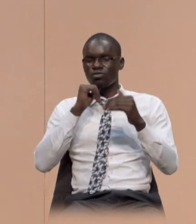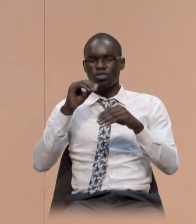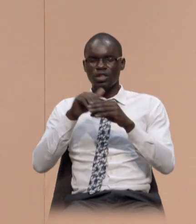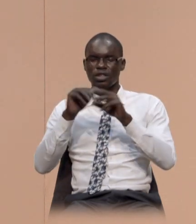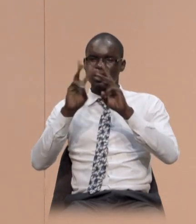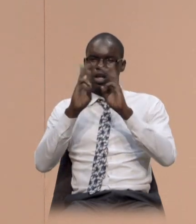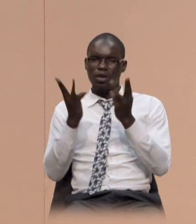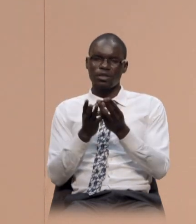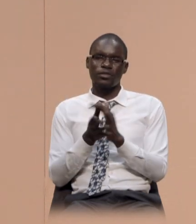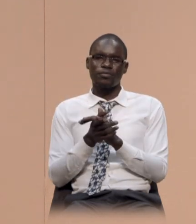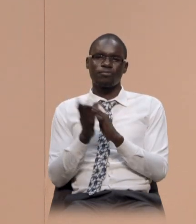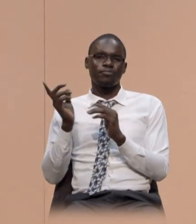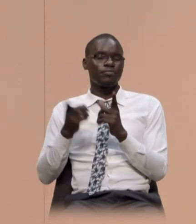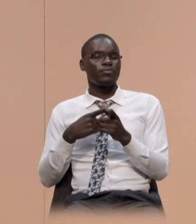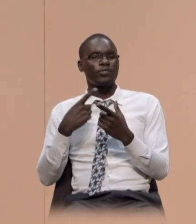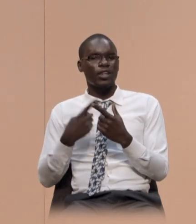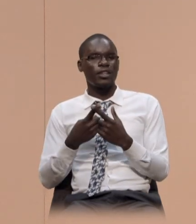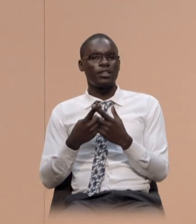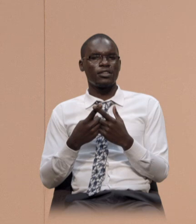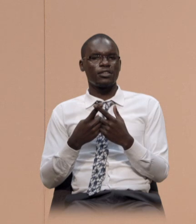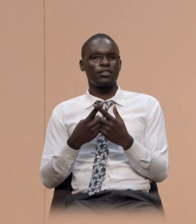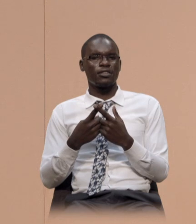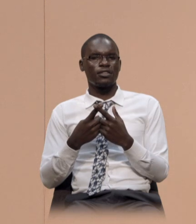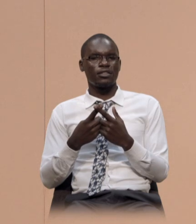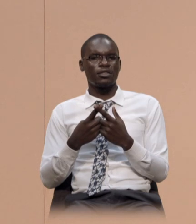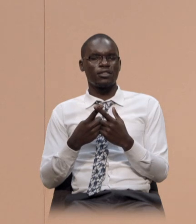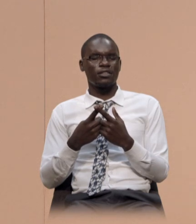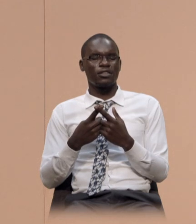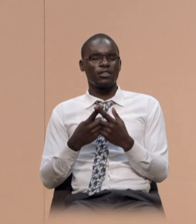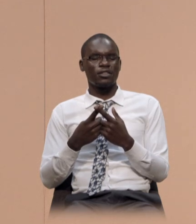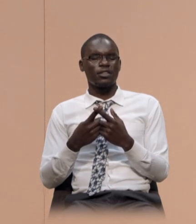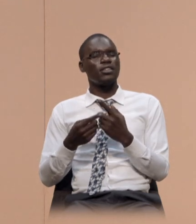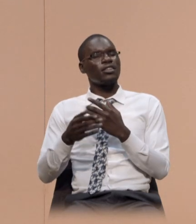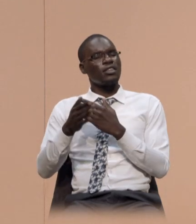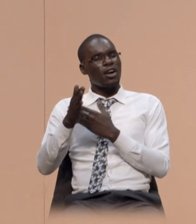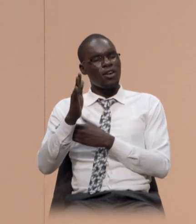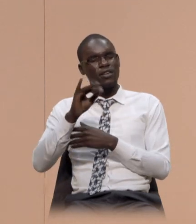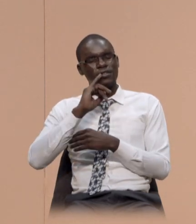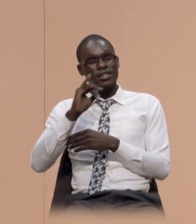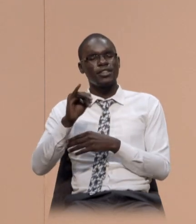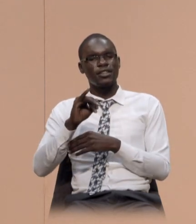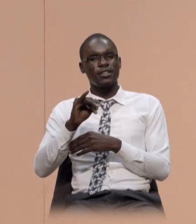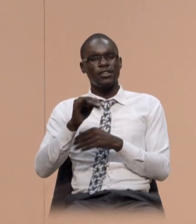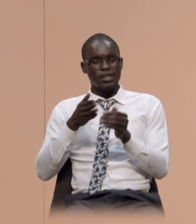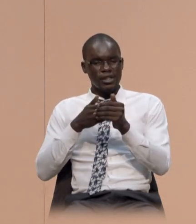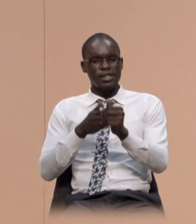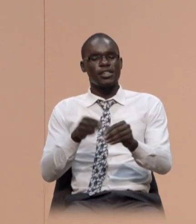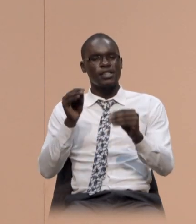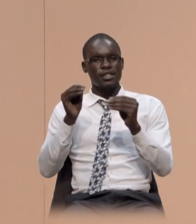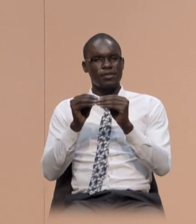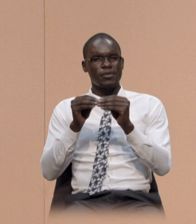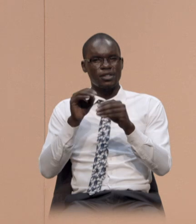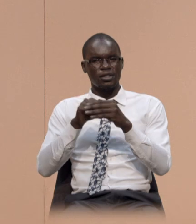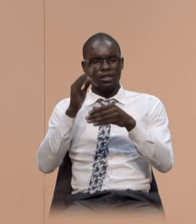duniani. Na Mungu alikuwa na ndio mwenyekiti wa mkutano mkubwa uliokuwa unafanywa